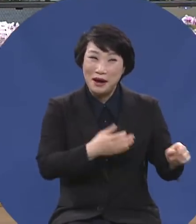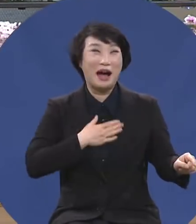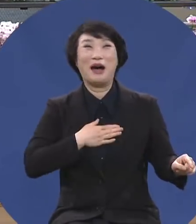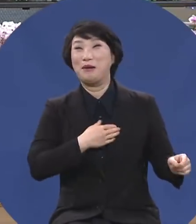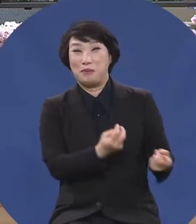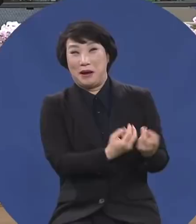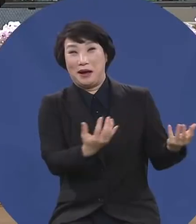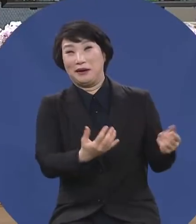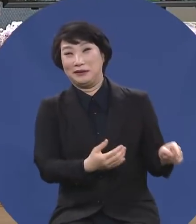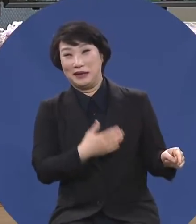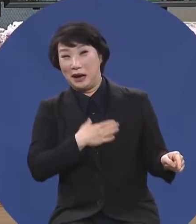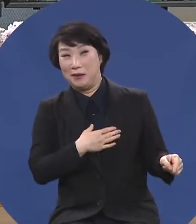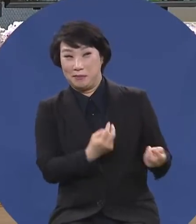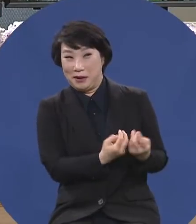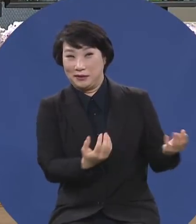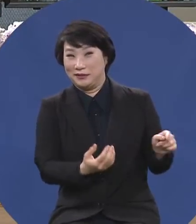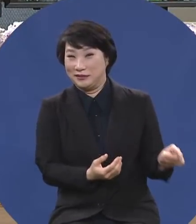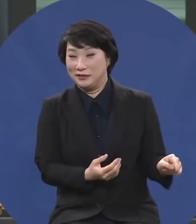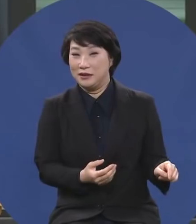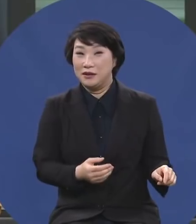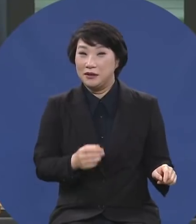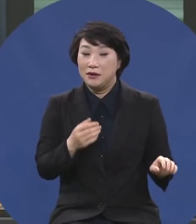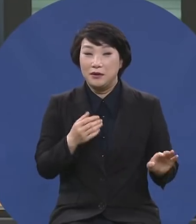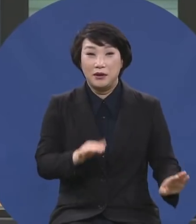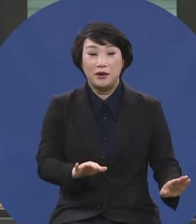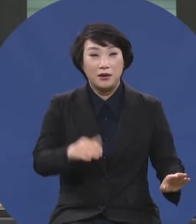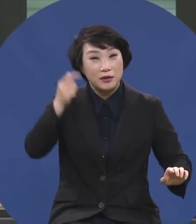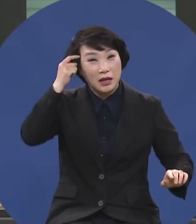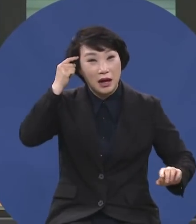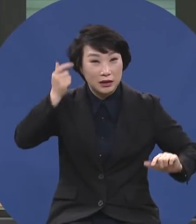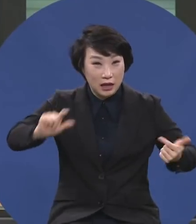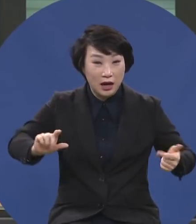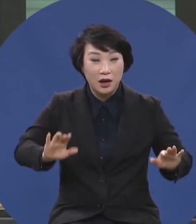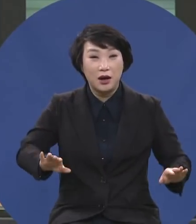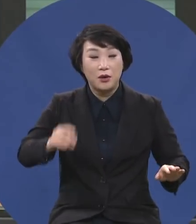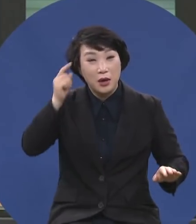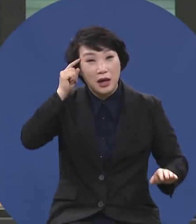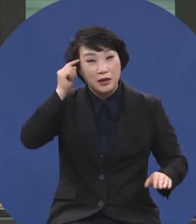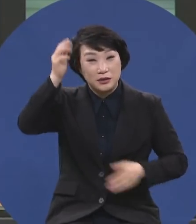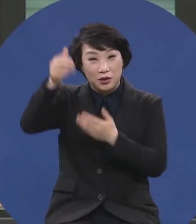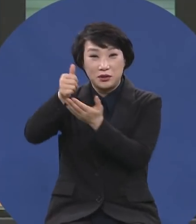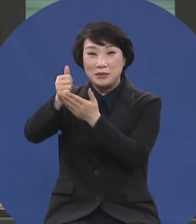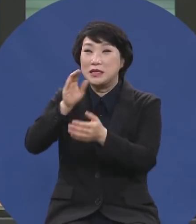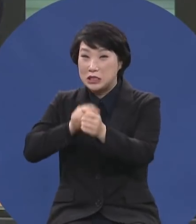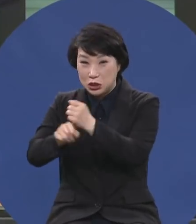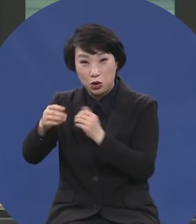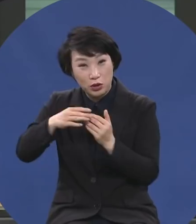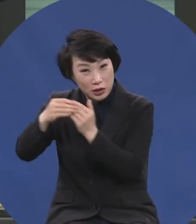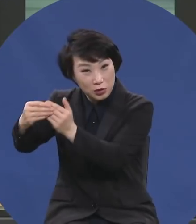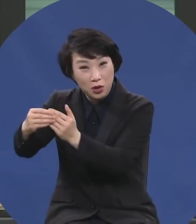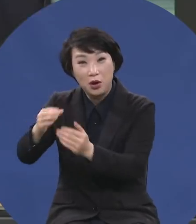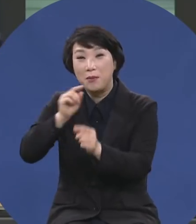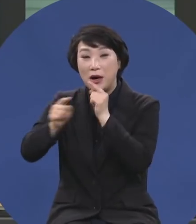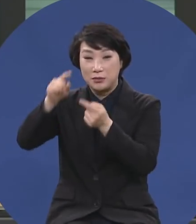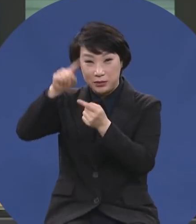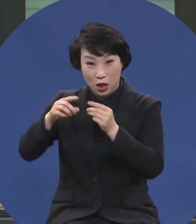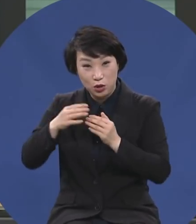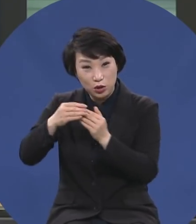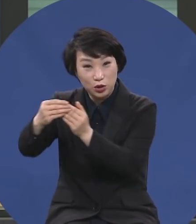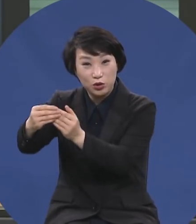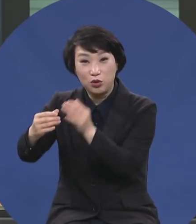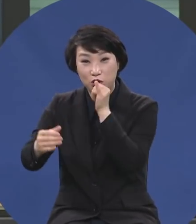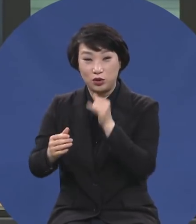말이요. 알 수가 없다. 왜? 성령은 진리 가운데로 인도하시고 말씀대로